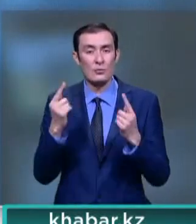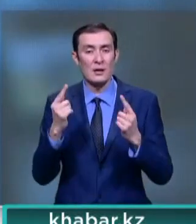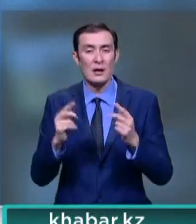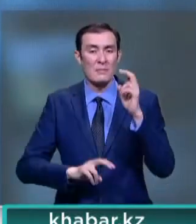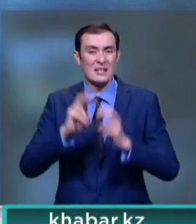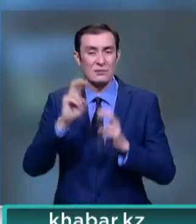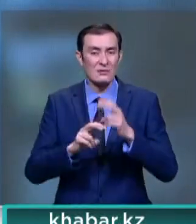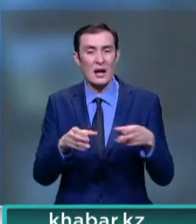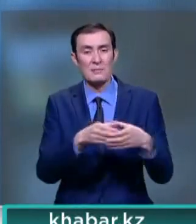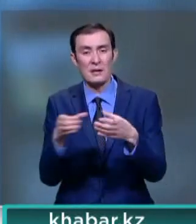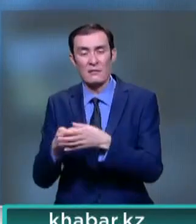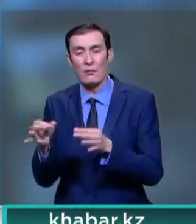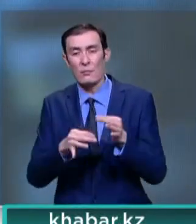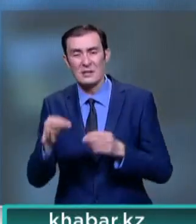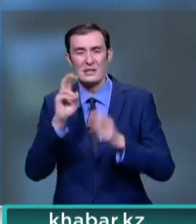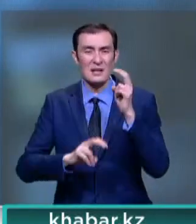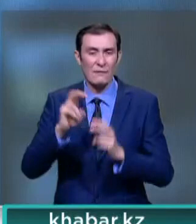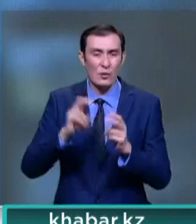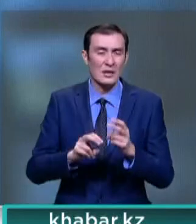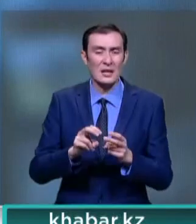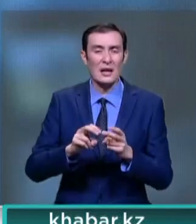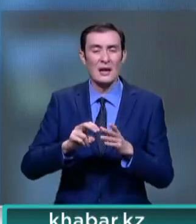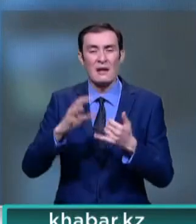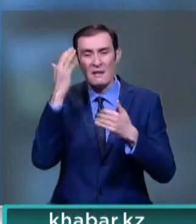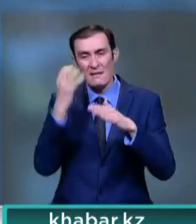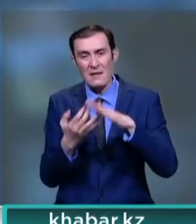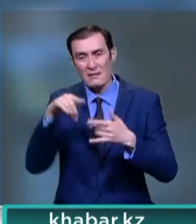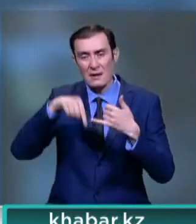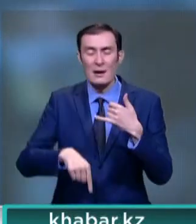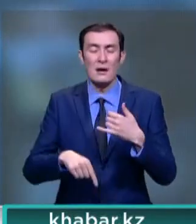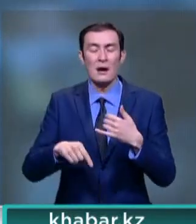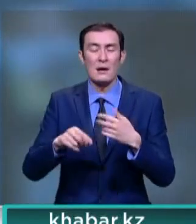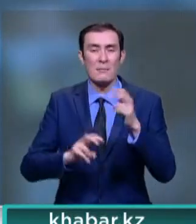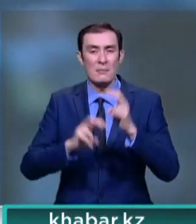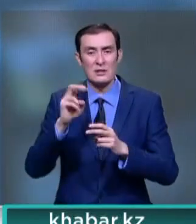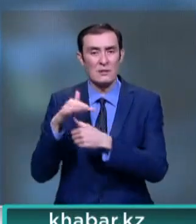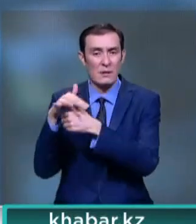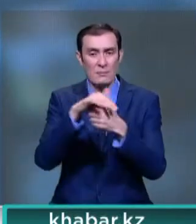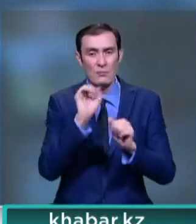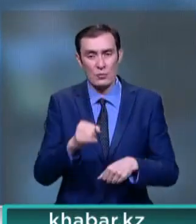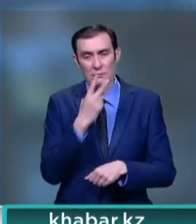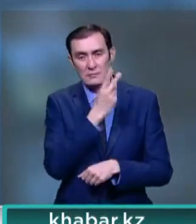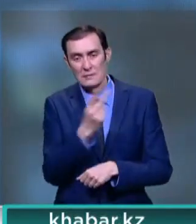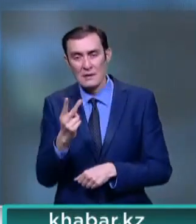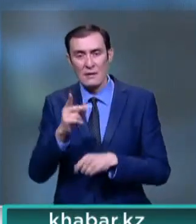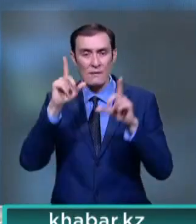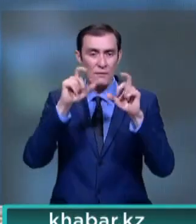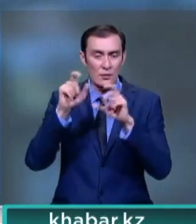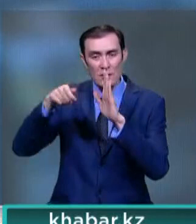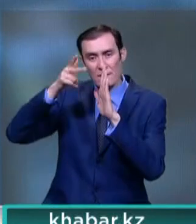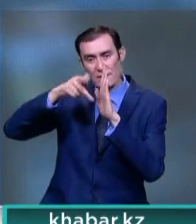масштабных производственных объектов региона, заводах и месторождениях. Промышленные квадрокоптеры смогут вести фото